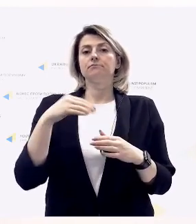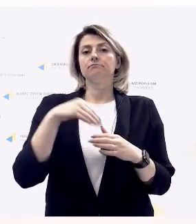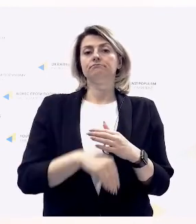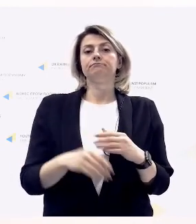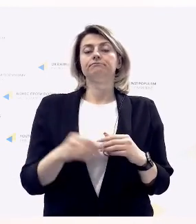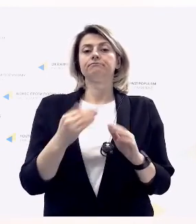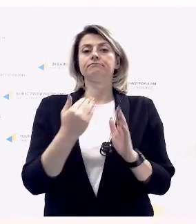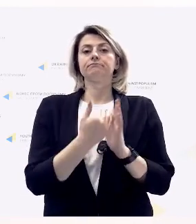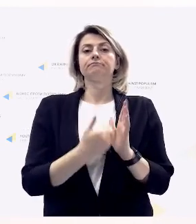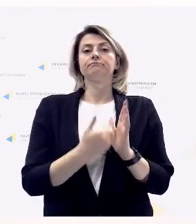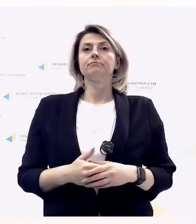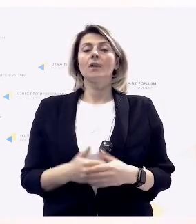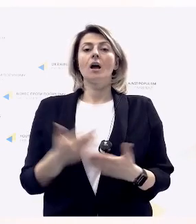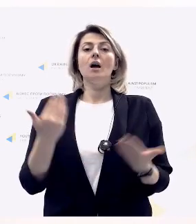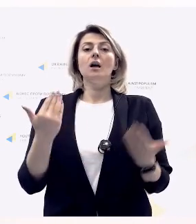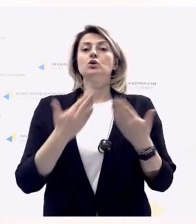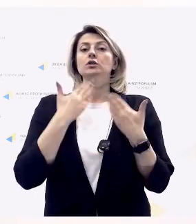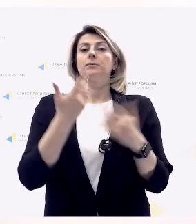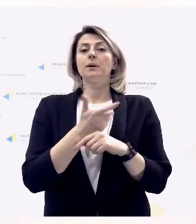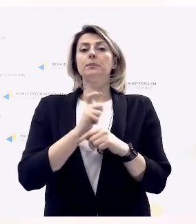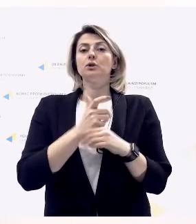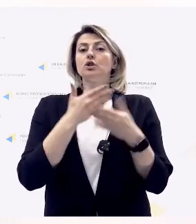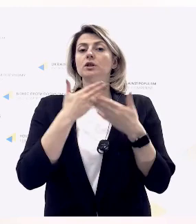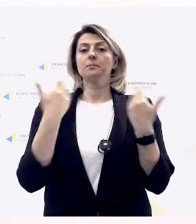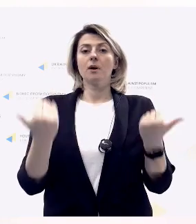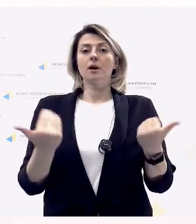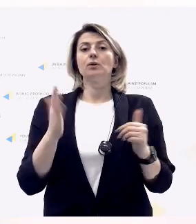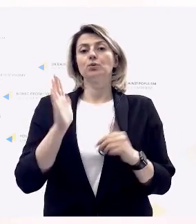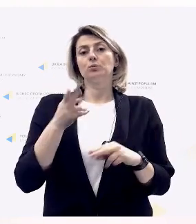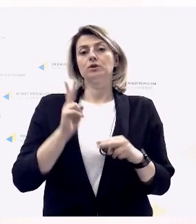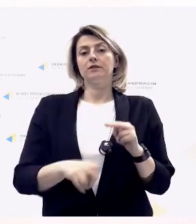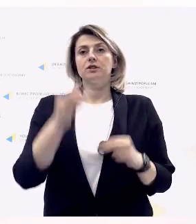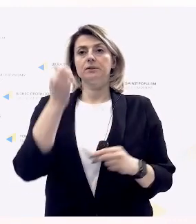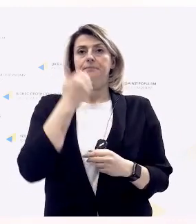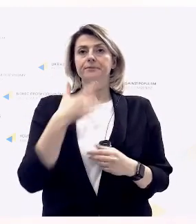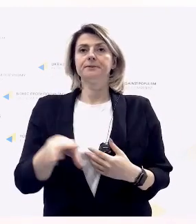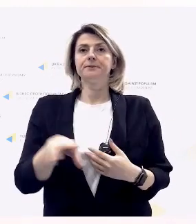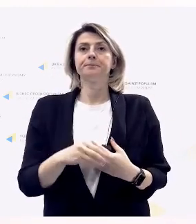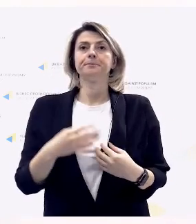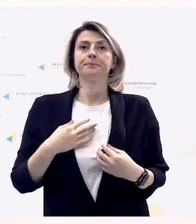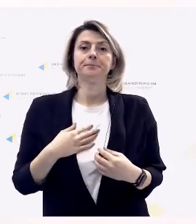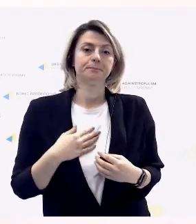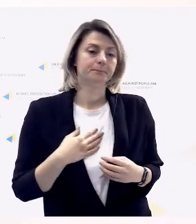Якщо запитань більше немає, будемо завершувати. Дякую всім.